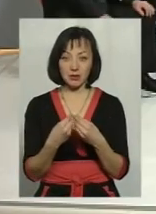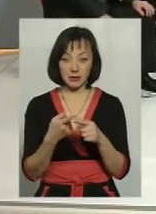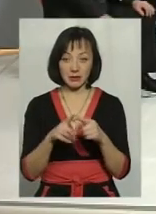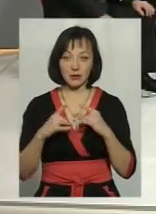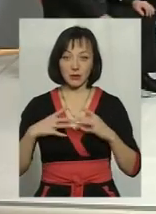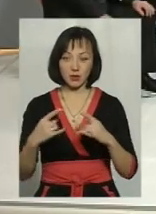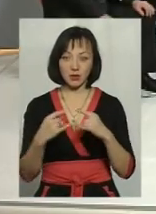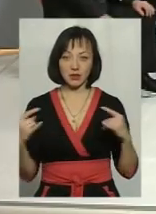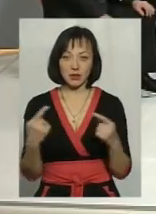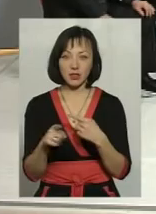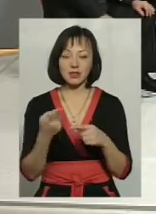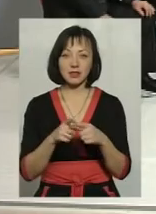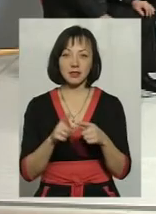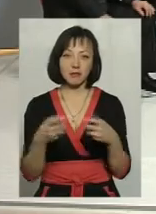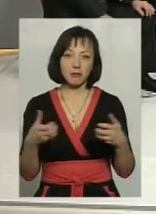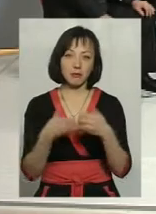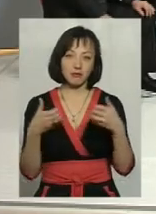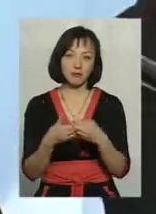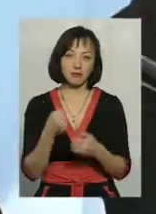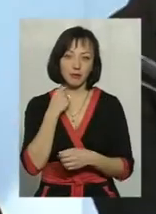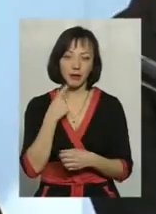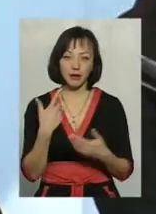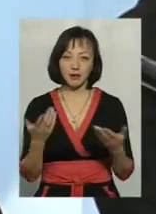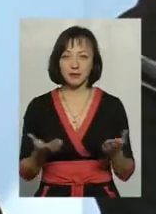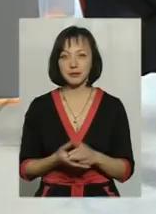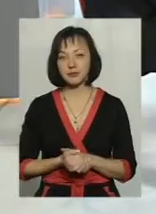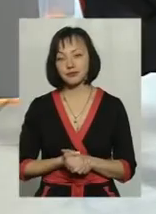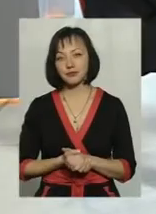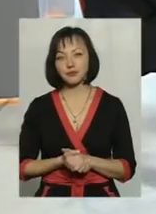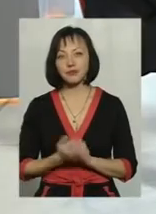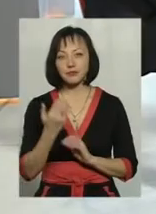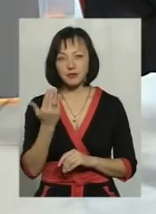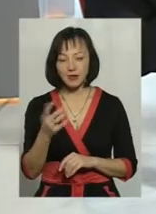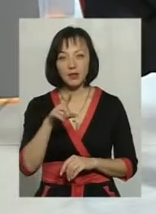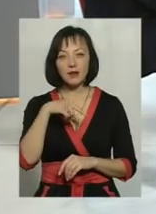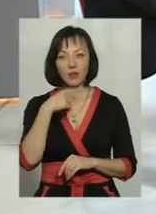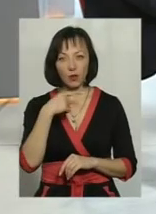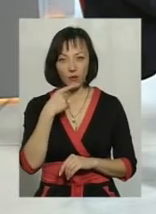стіл, знаєш, а інакше це п'янка. Ну, вибачте, про п'янку ми ж не говоримо. Тобто ви зараз говорите про те, що